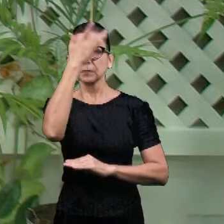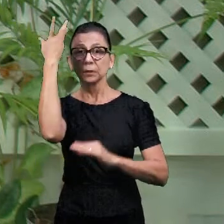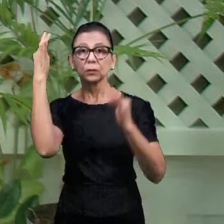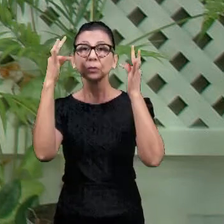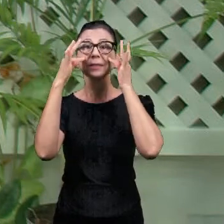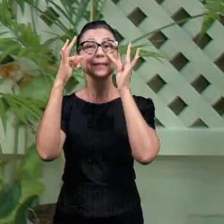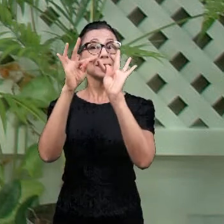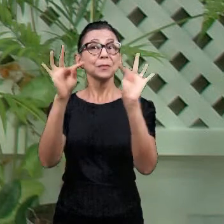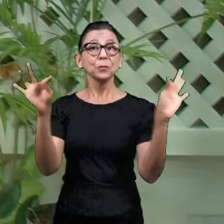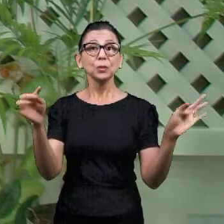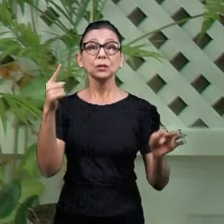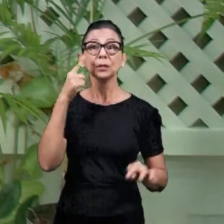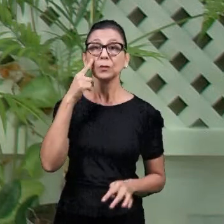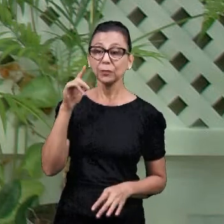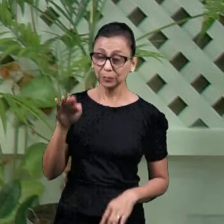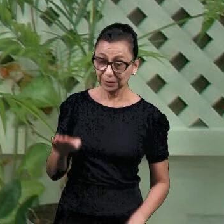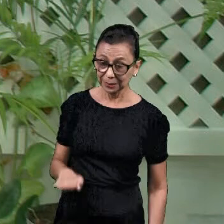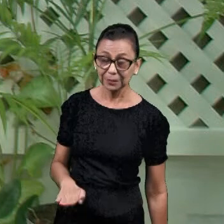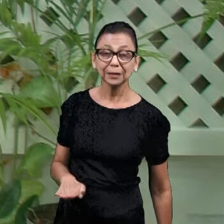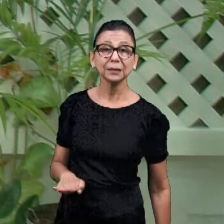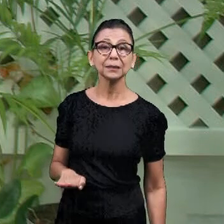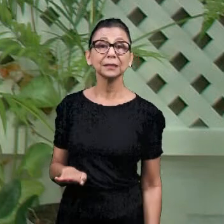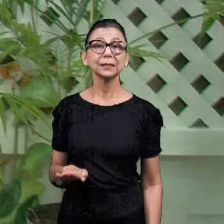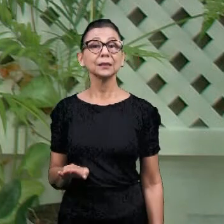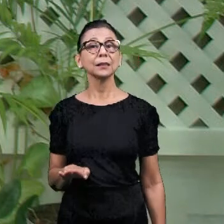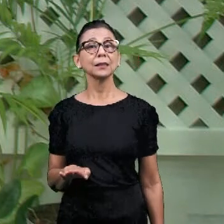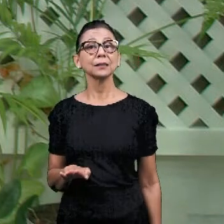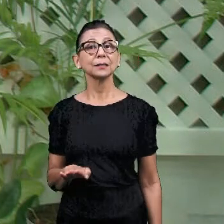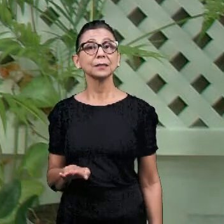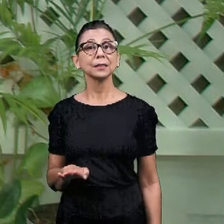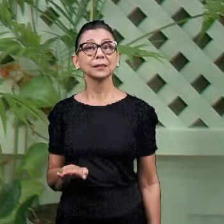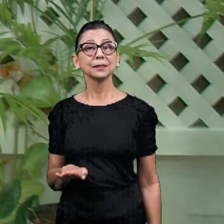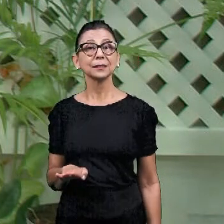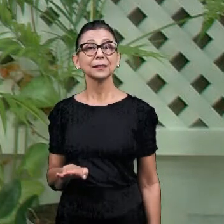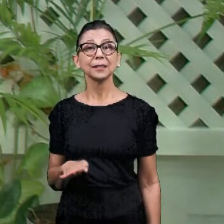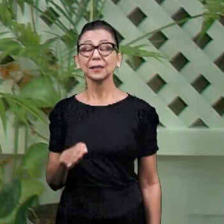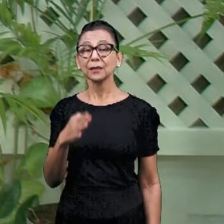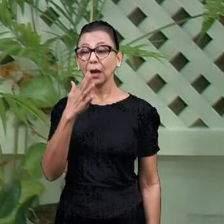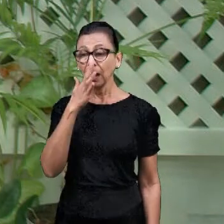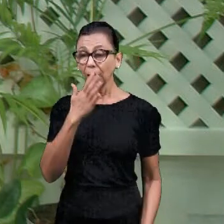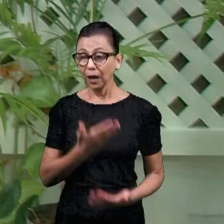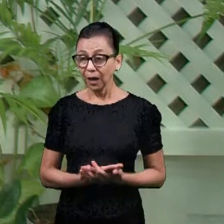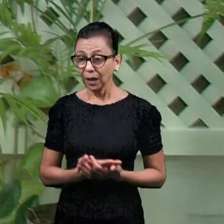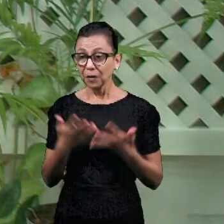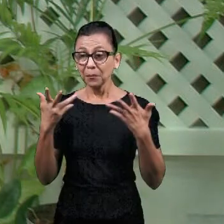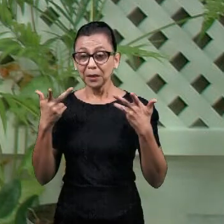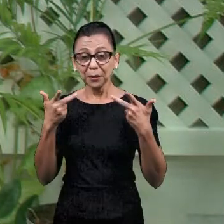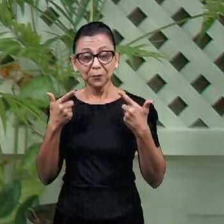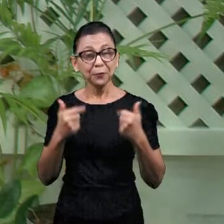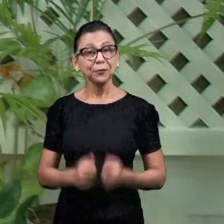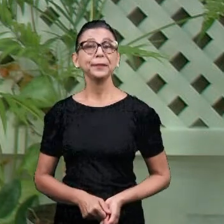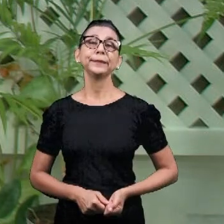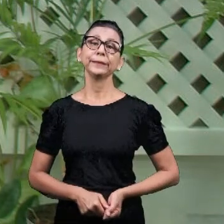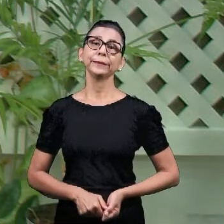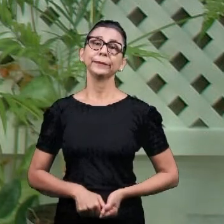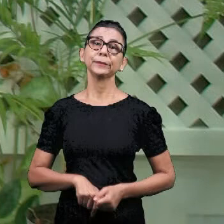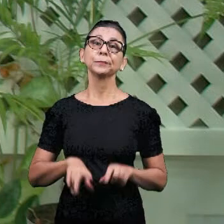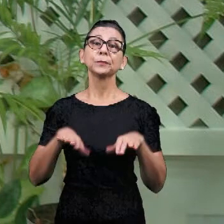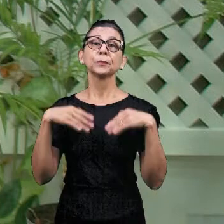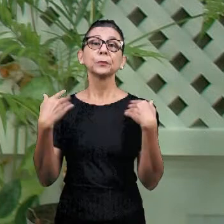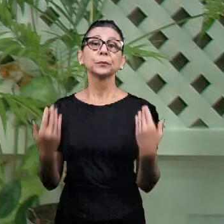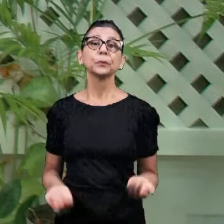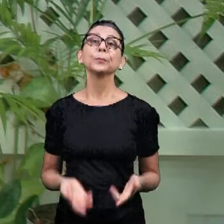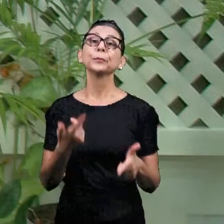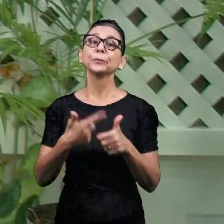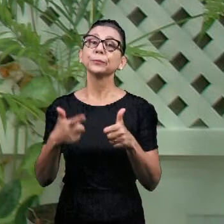réponses données par les enfants. Donc, c'était merveilleux, les enfants. Quel est le problème?